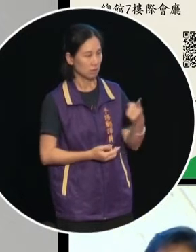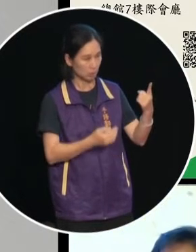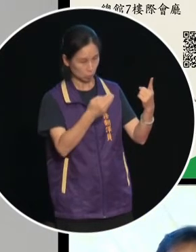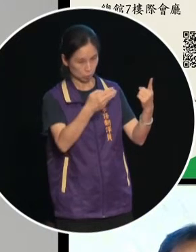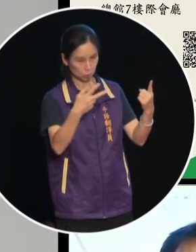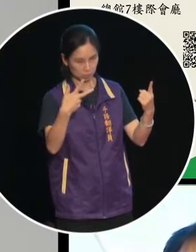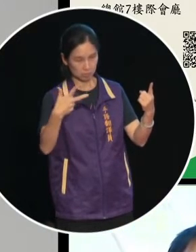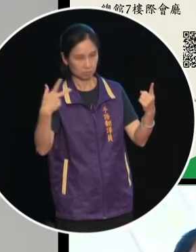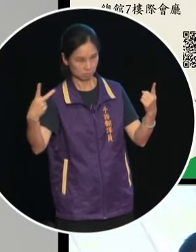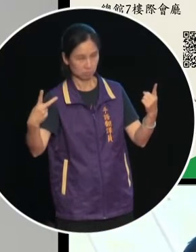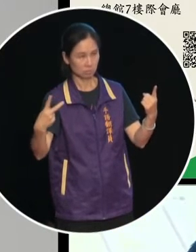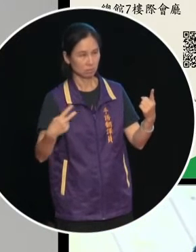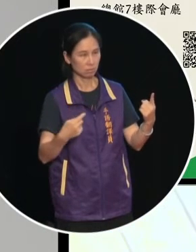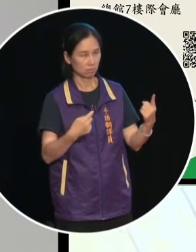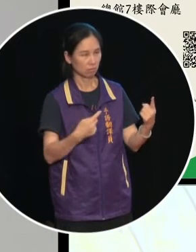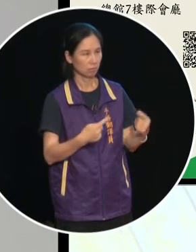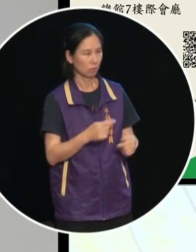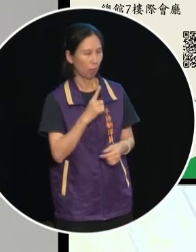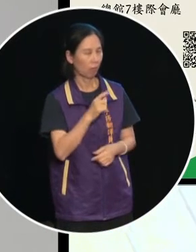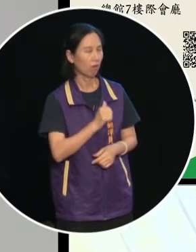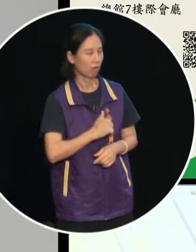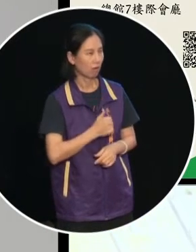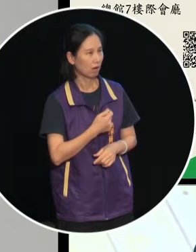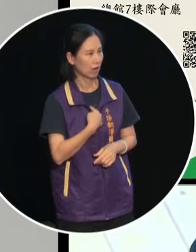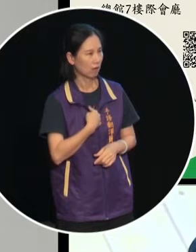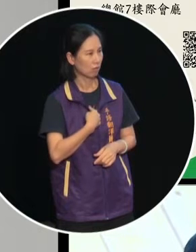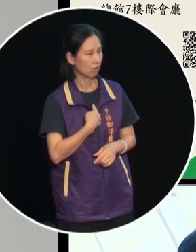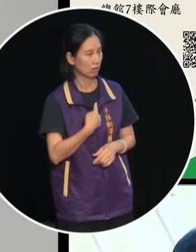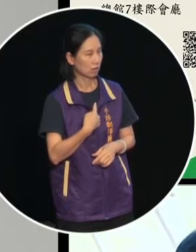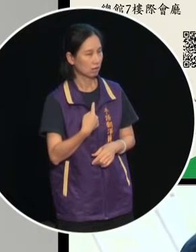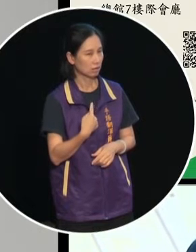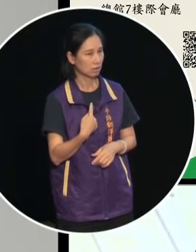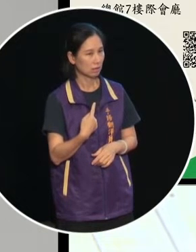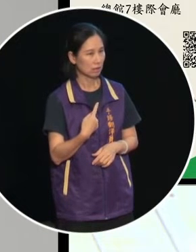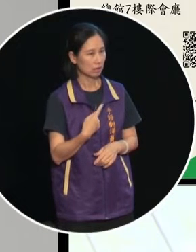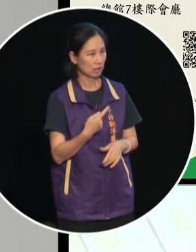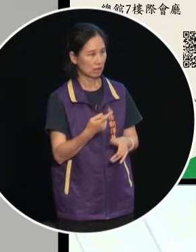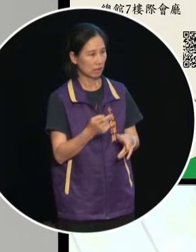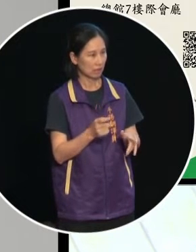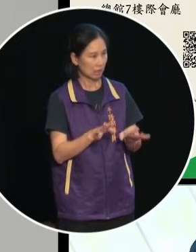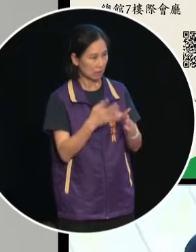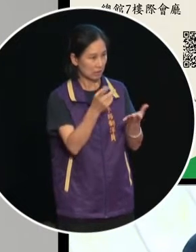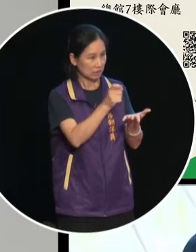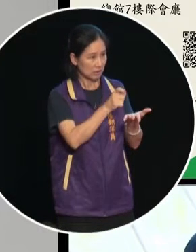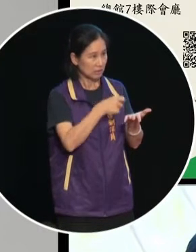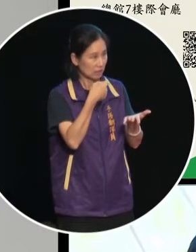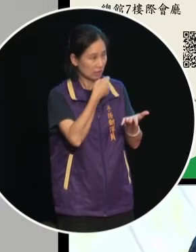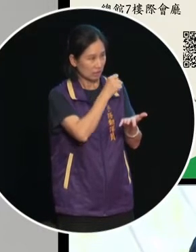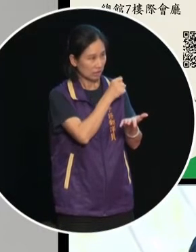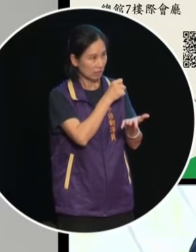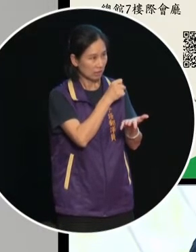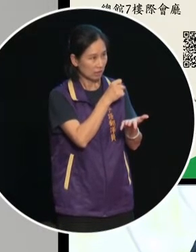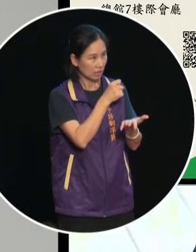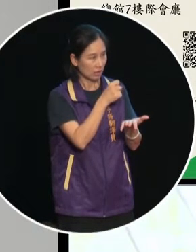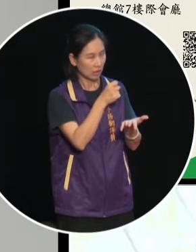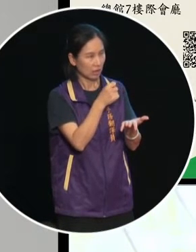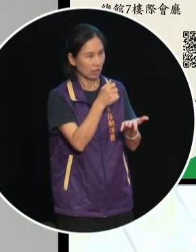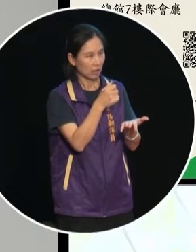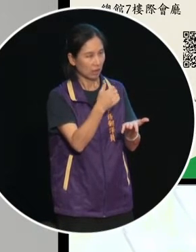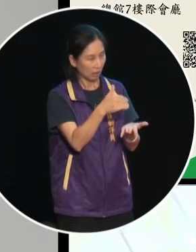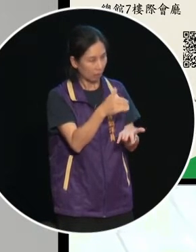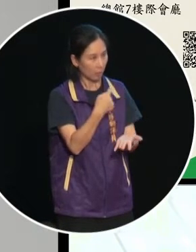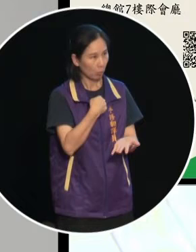说实在的因为我还没有开始写台湾，我开始写台湾的是